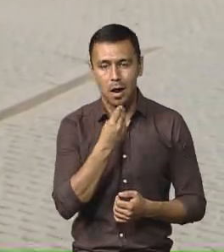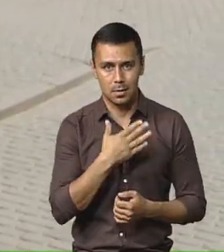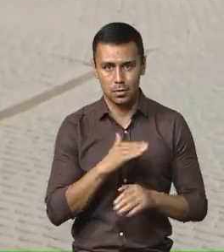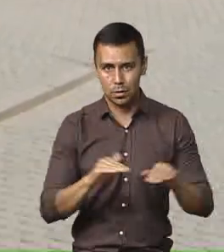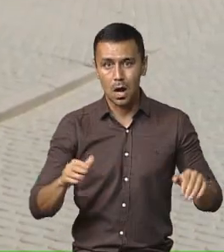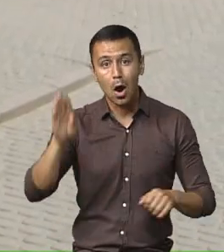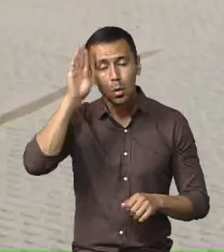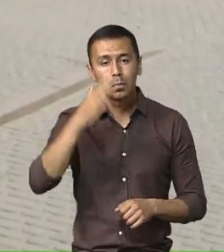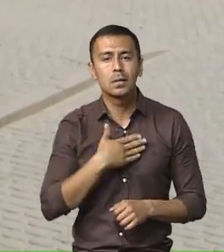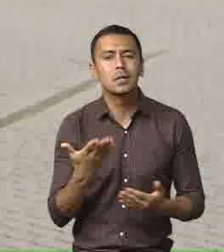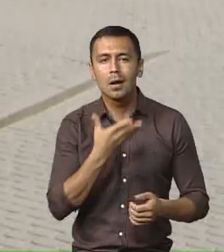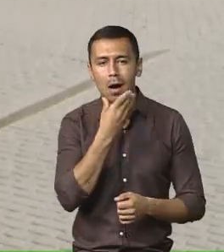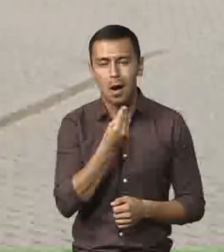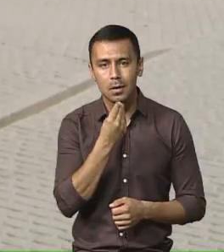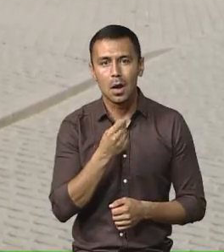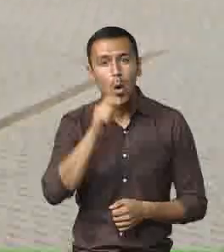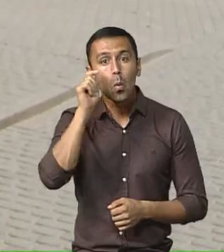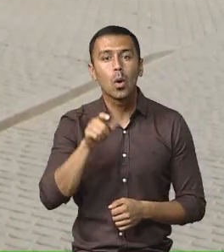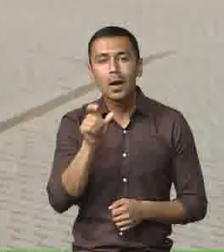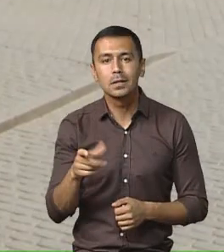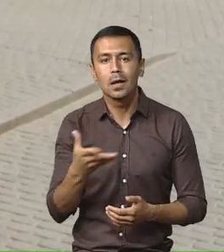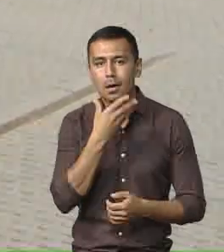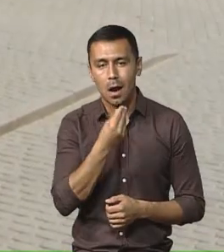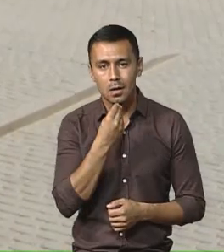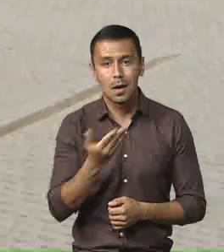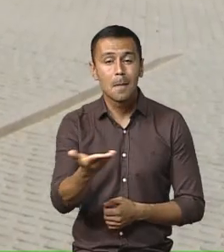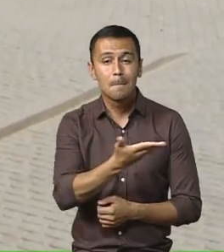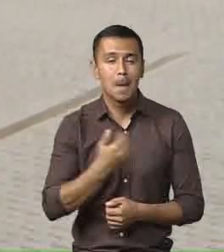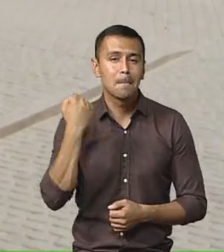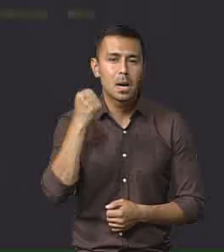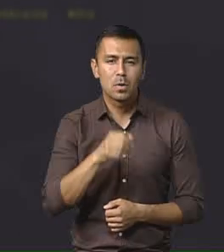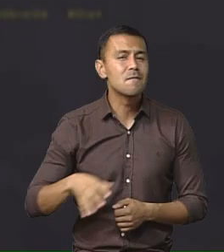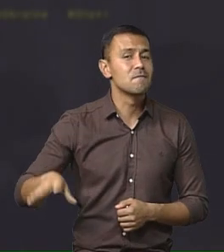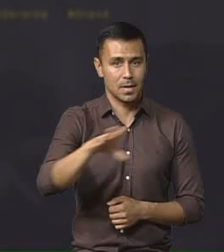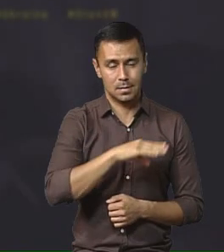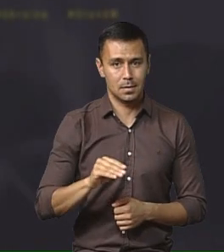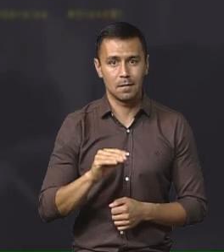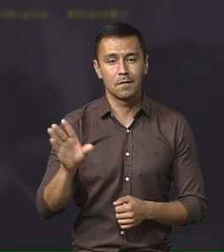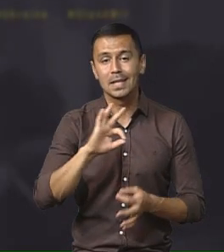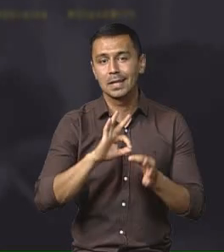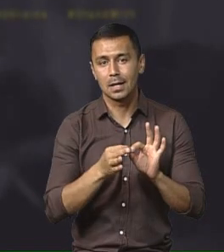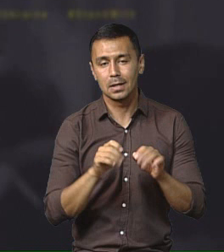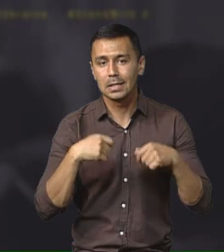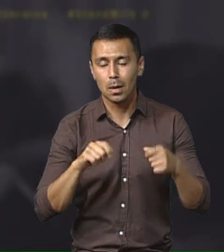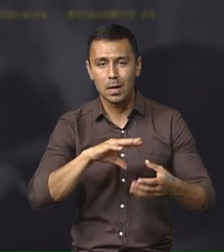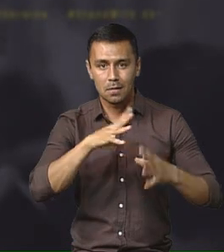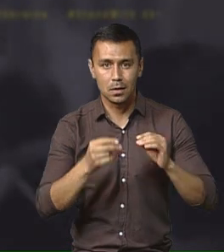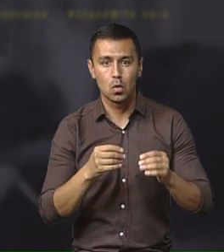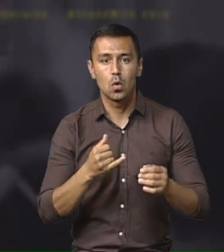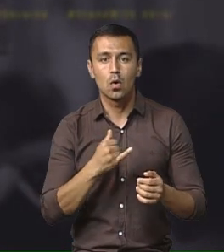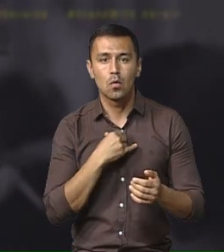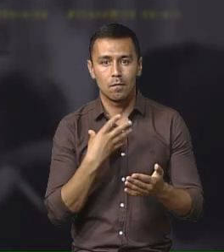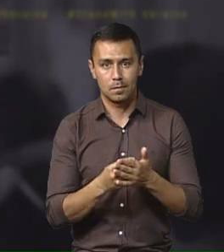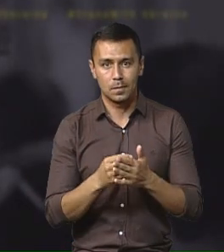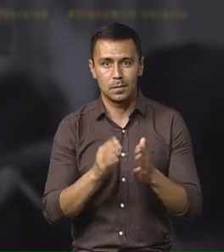а хлопці наші які гарні, боже, а українці які наші гарні, та ми переможемо всіх. Усі деталі ярмарку та звітність у себе на